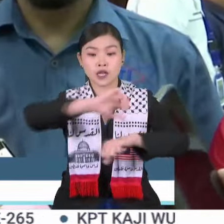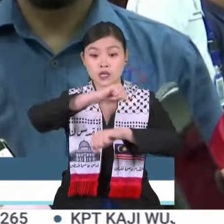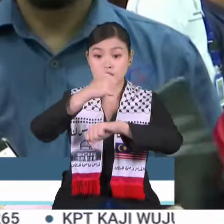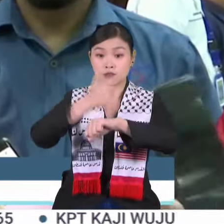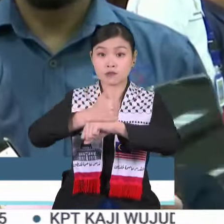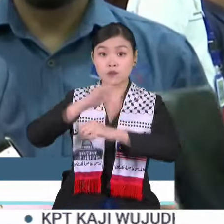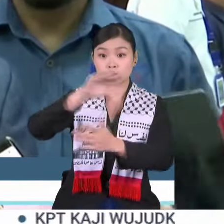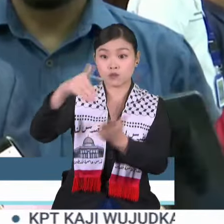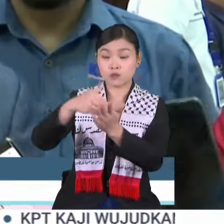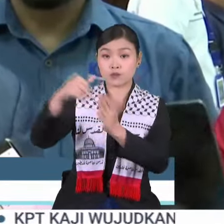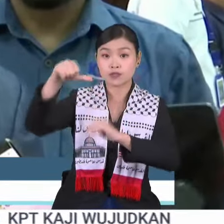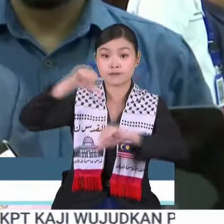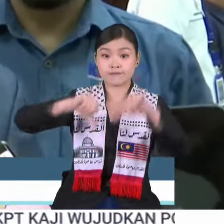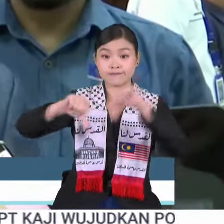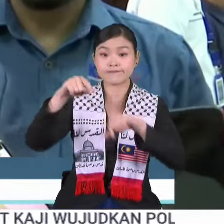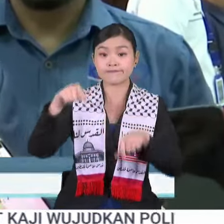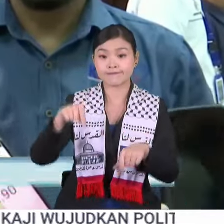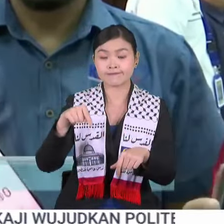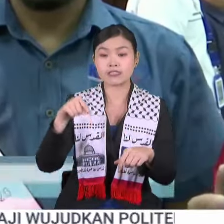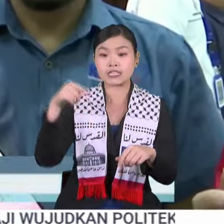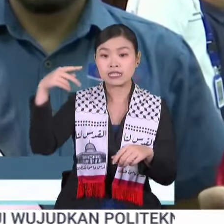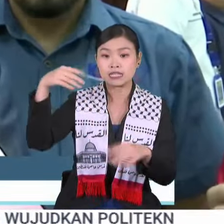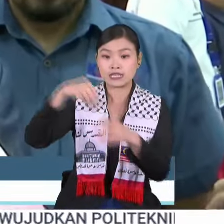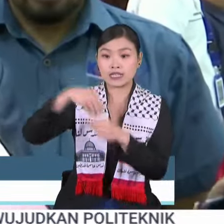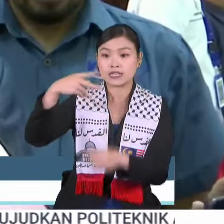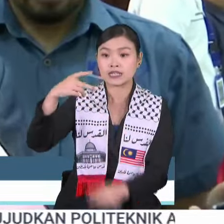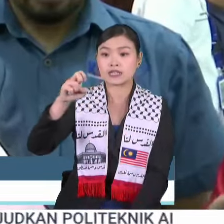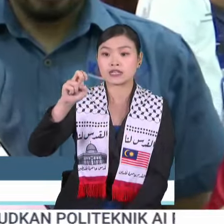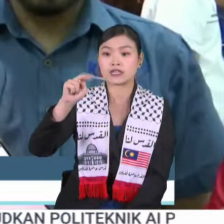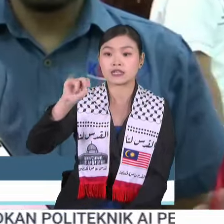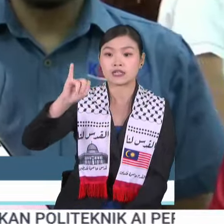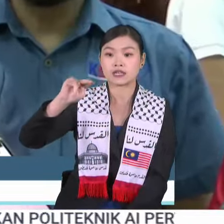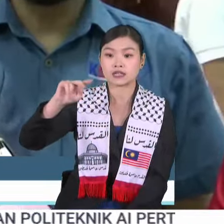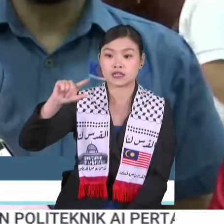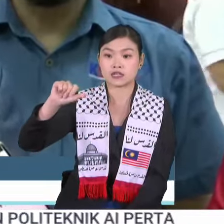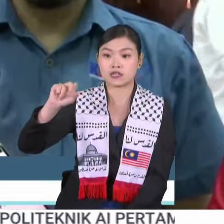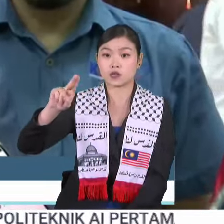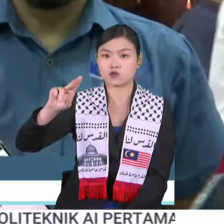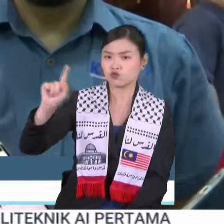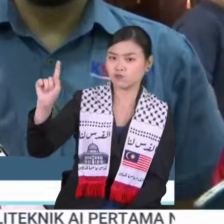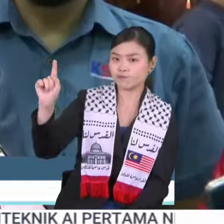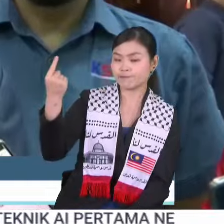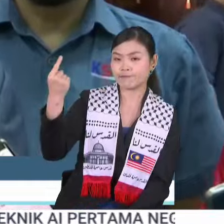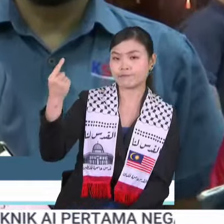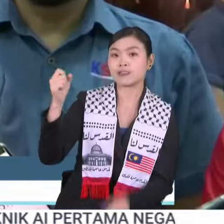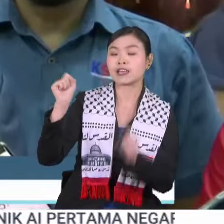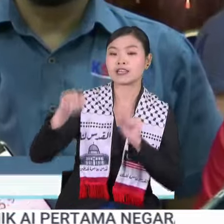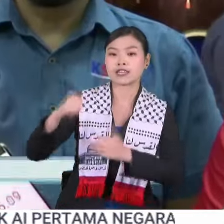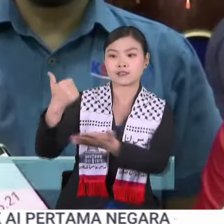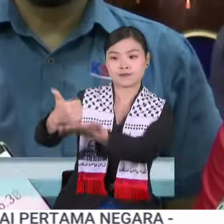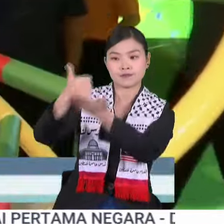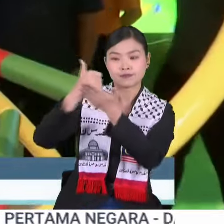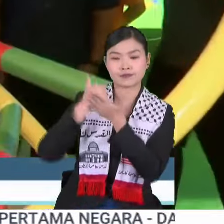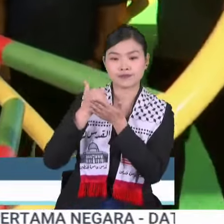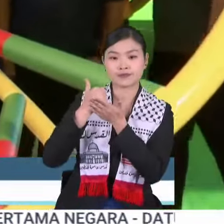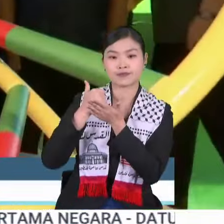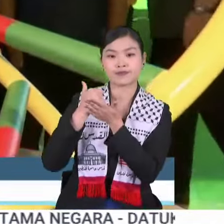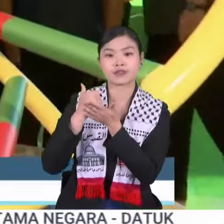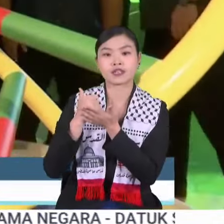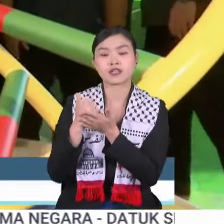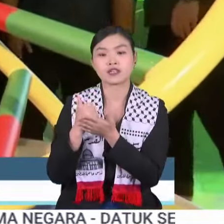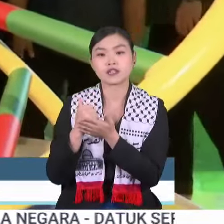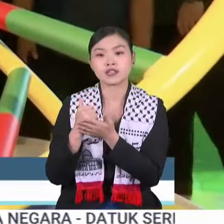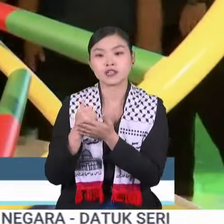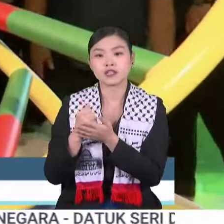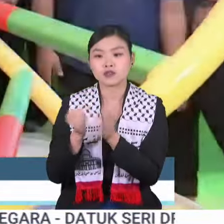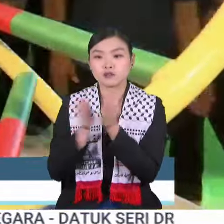sains ini di Keningau, pertama akan membantu kita membudayakan mata pelajaran